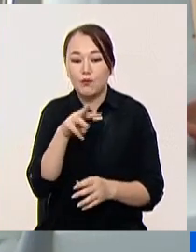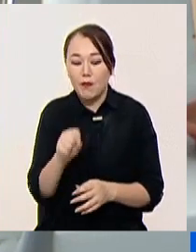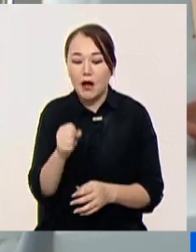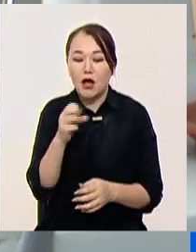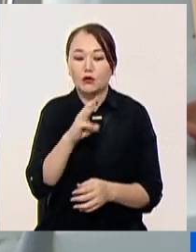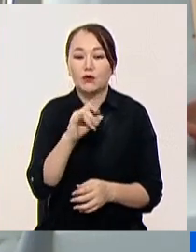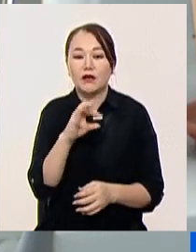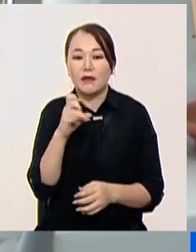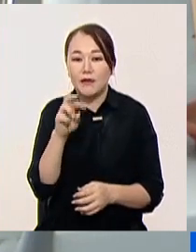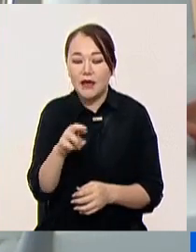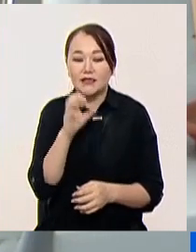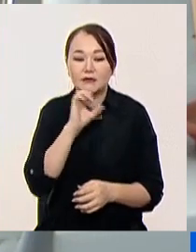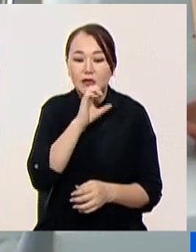туляремии Сибирская язвы